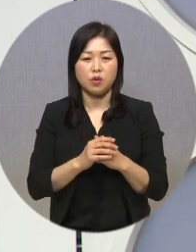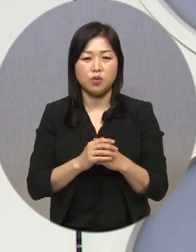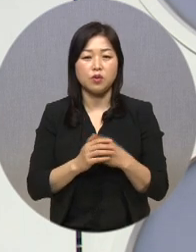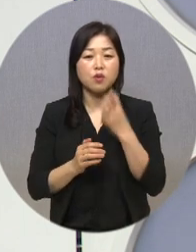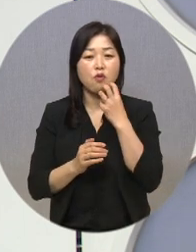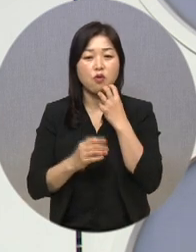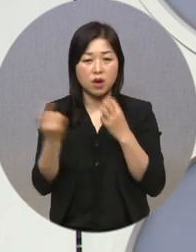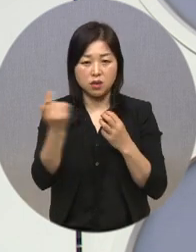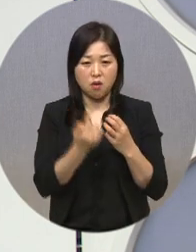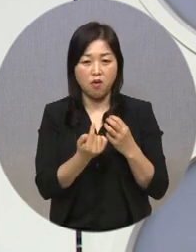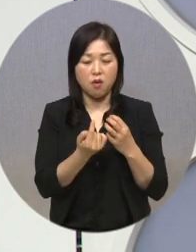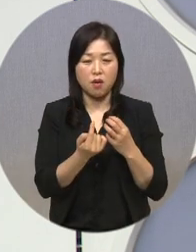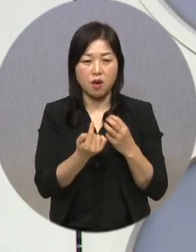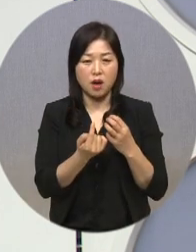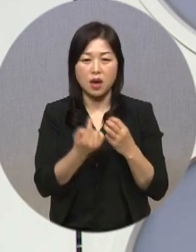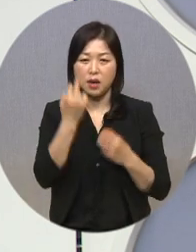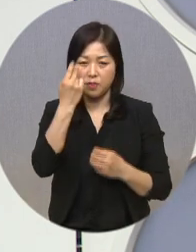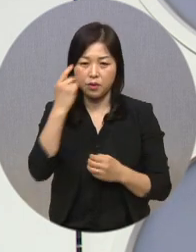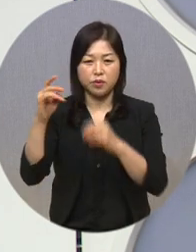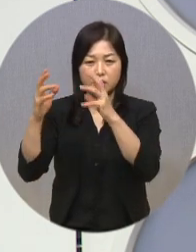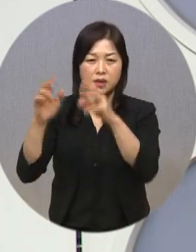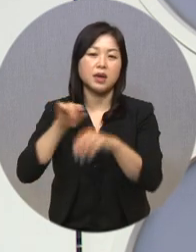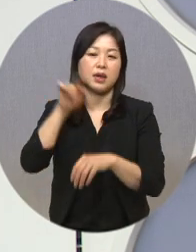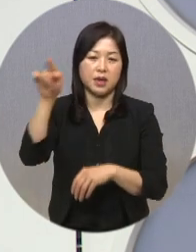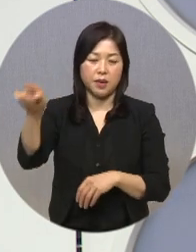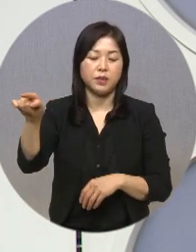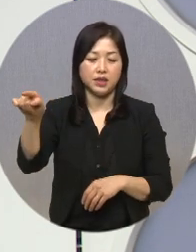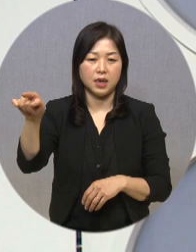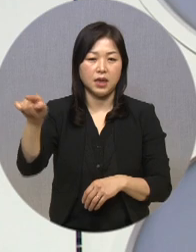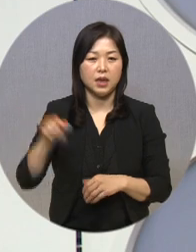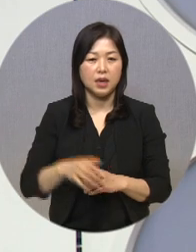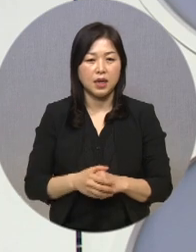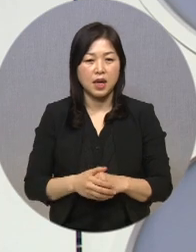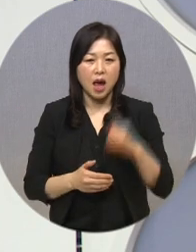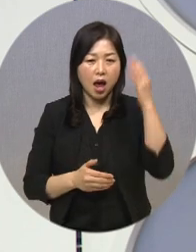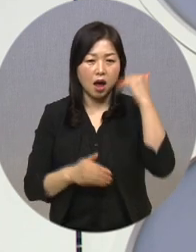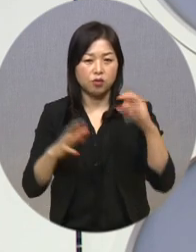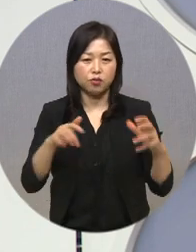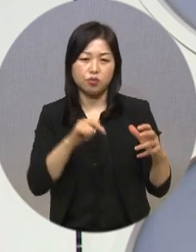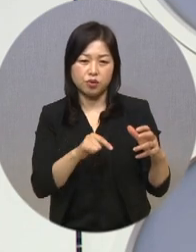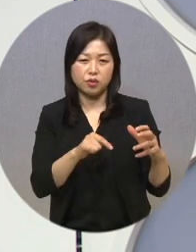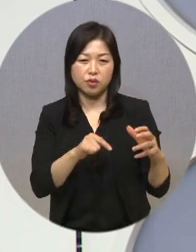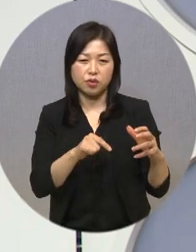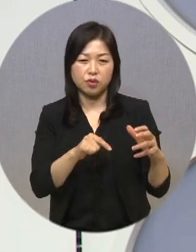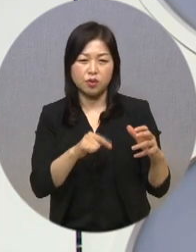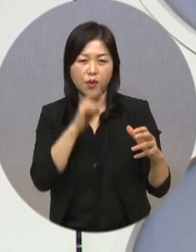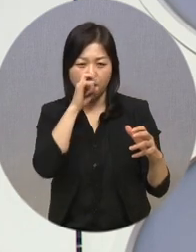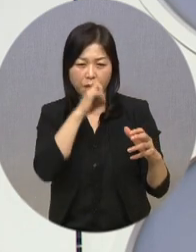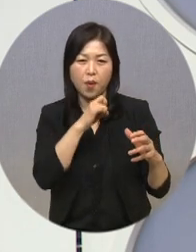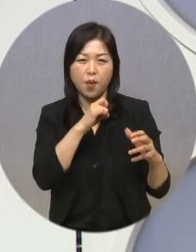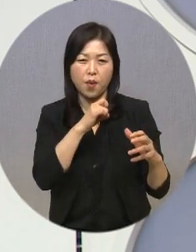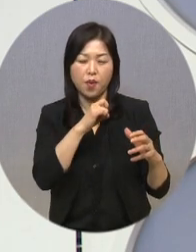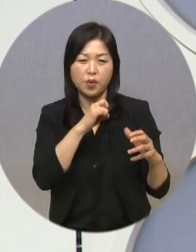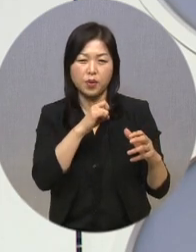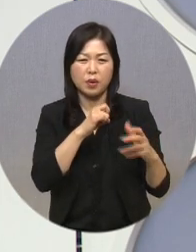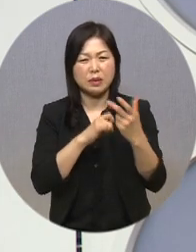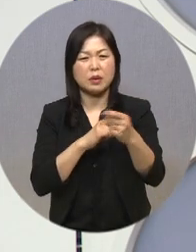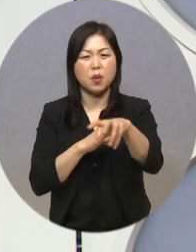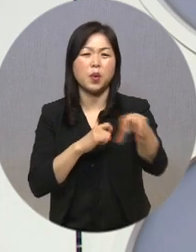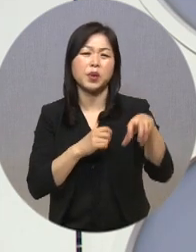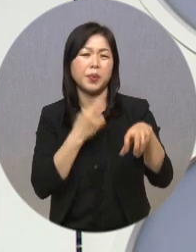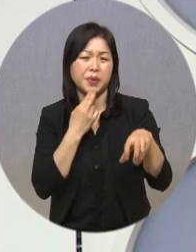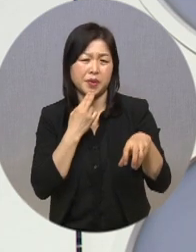와서 미국을 가자. 도대체 한국은 뭐지 그게 틀 없고 그때 변소도 없었어요.